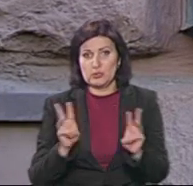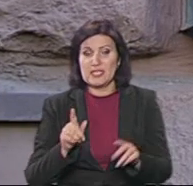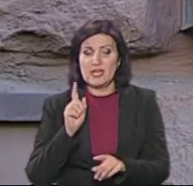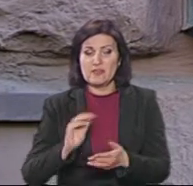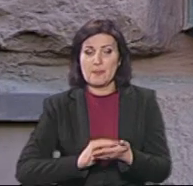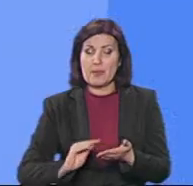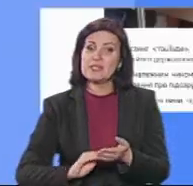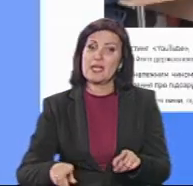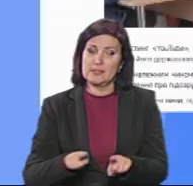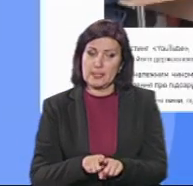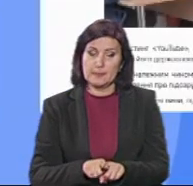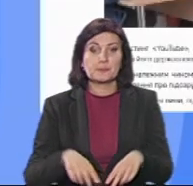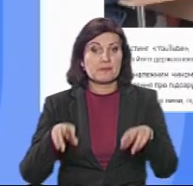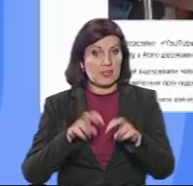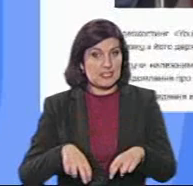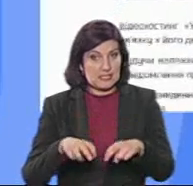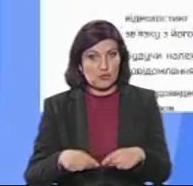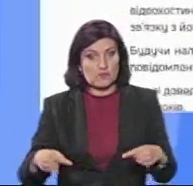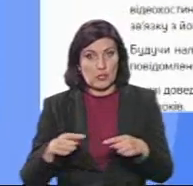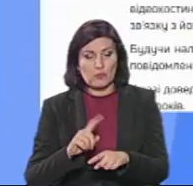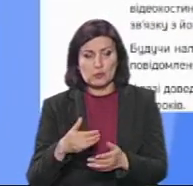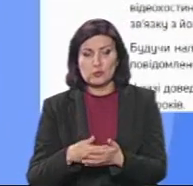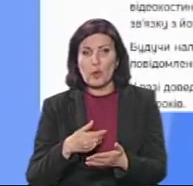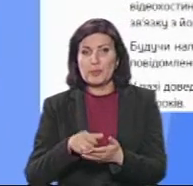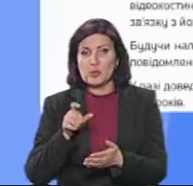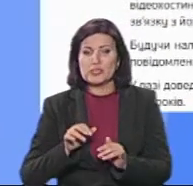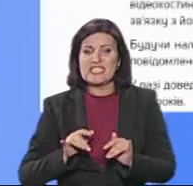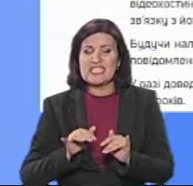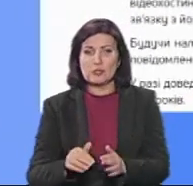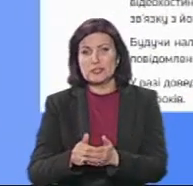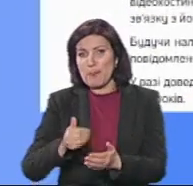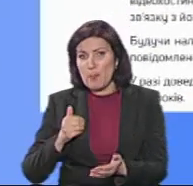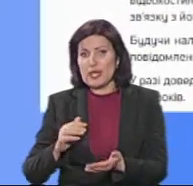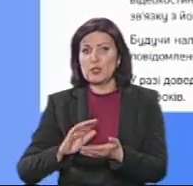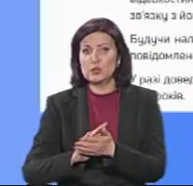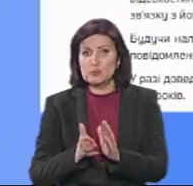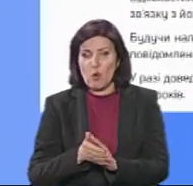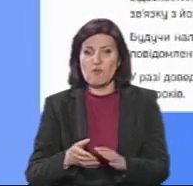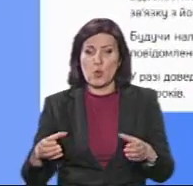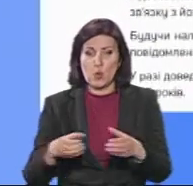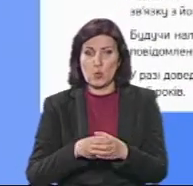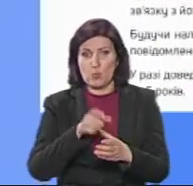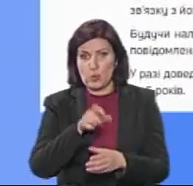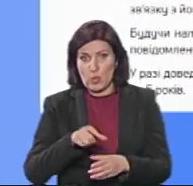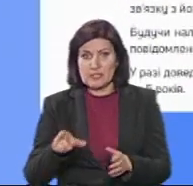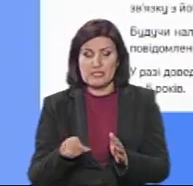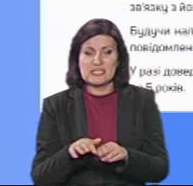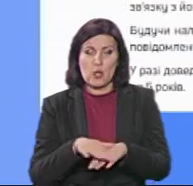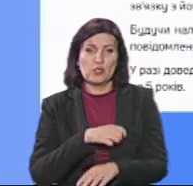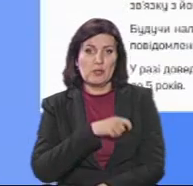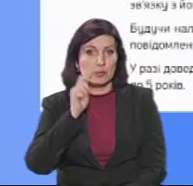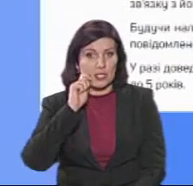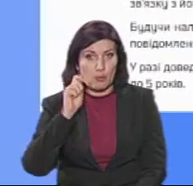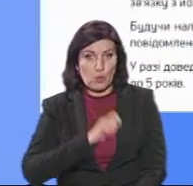Там написали таке. Слідством встановлено, що підозрювана, діючи за попередньою змовою групою осіб з народним депутатом